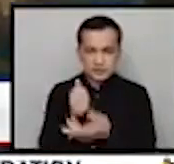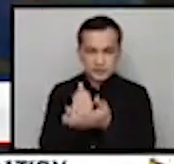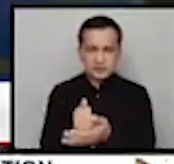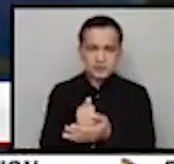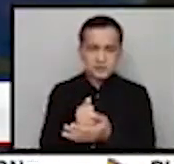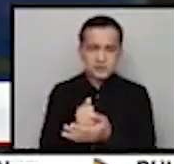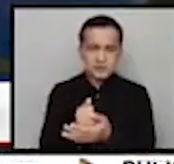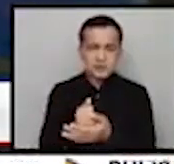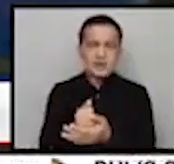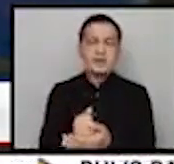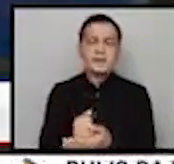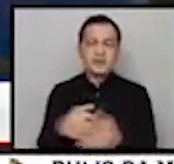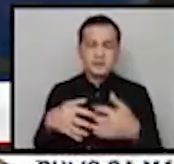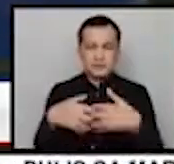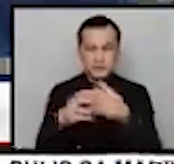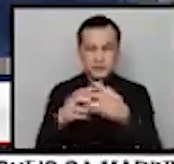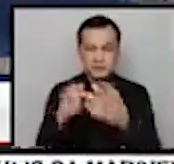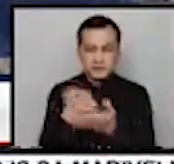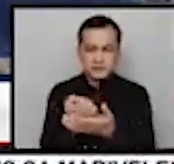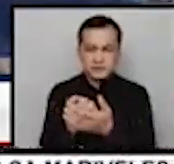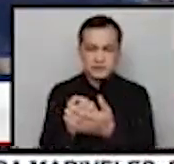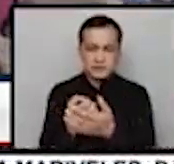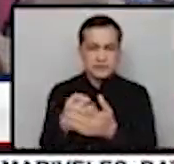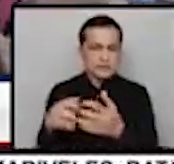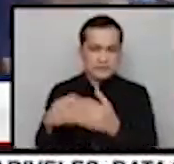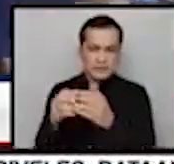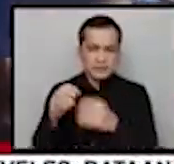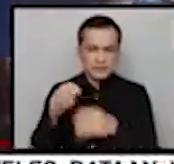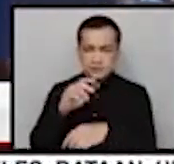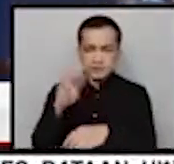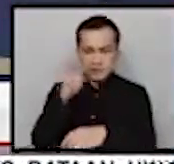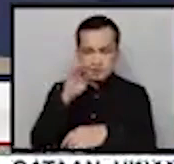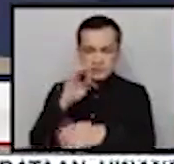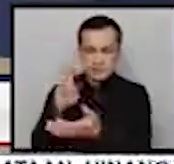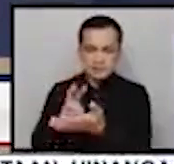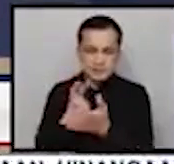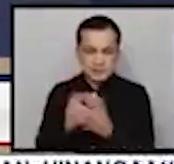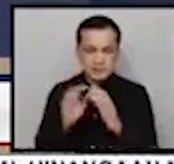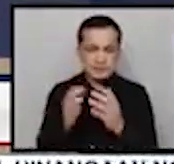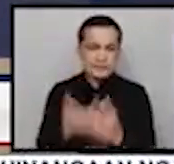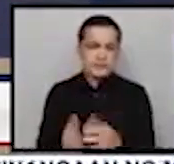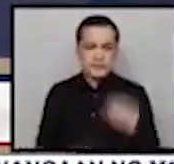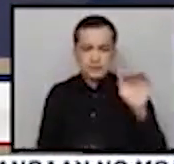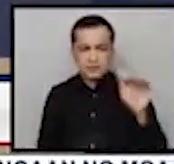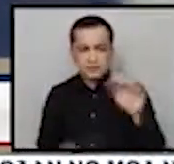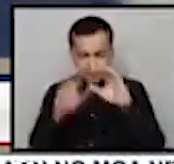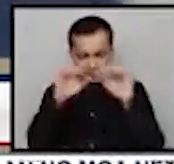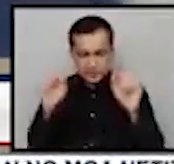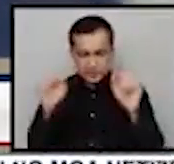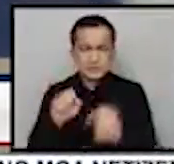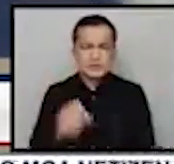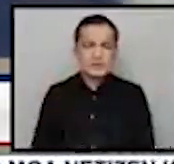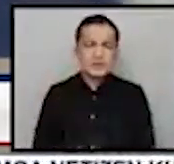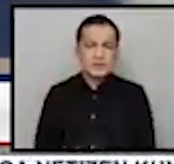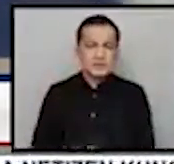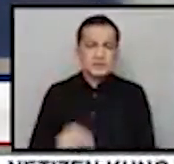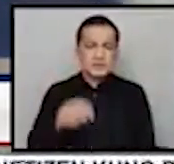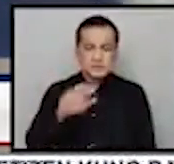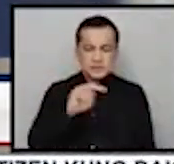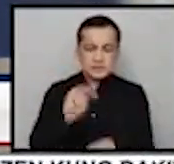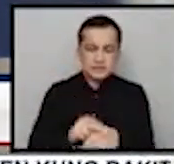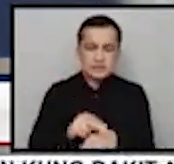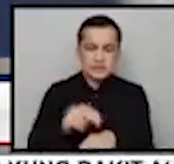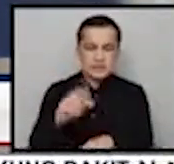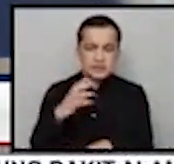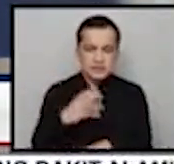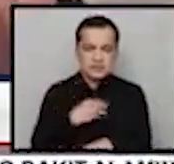ekonomiya at maiangat ang Pilipino sa anumang dako ng mundo. Nanawagan din ng Pangulo sa National Commission for Culture and the Arts ng